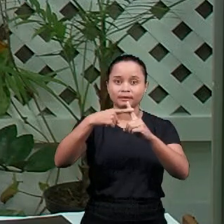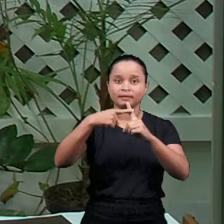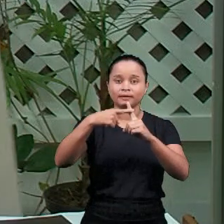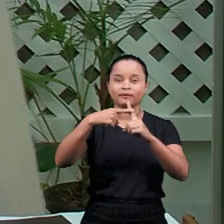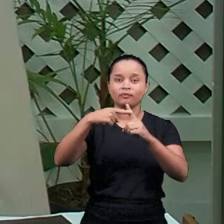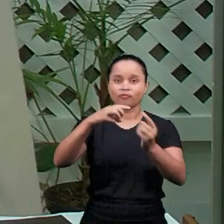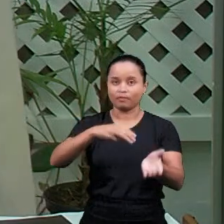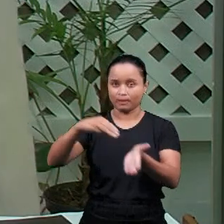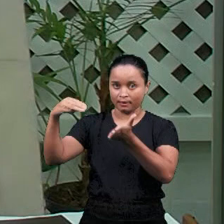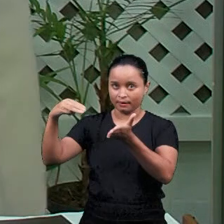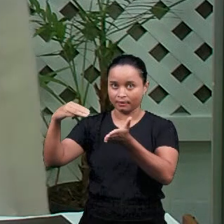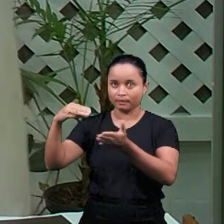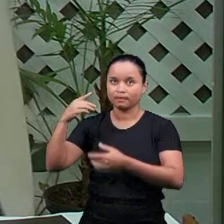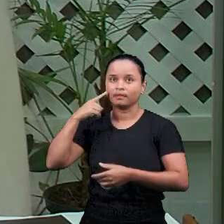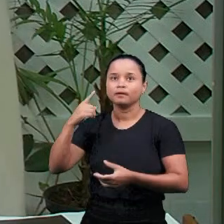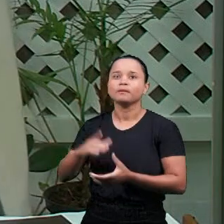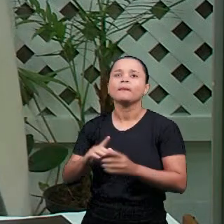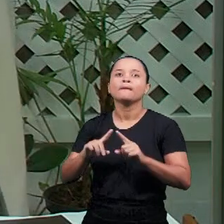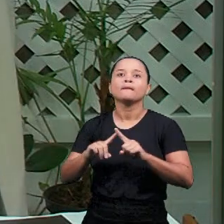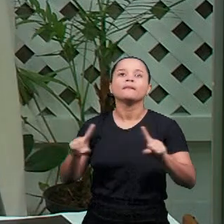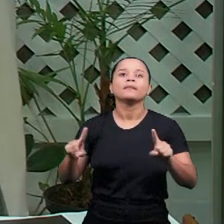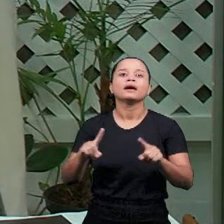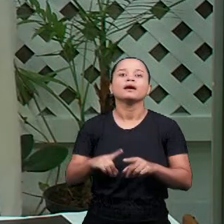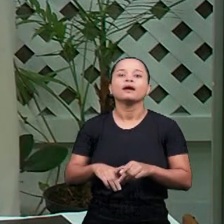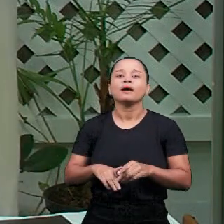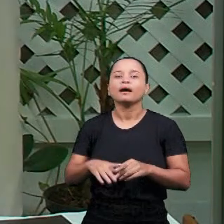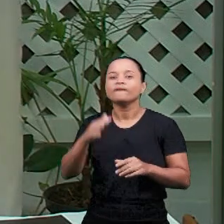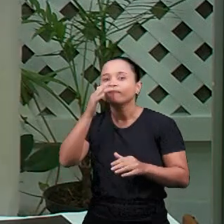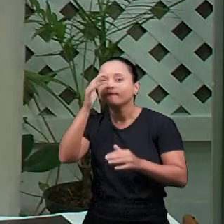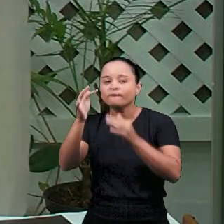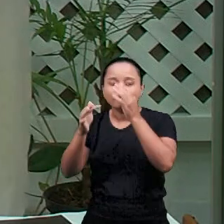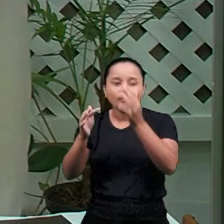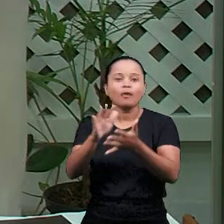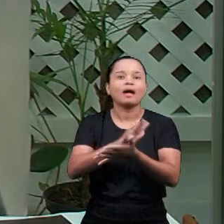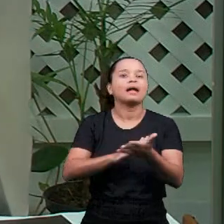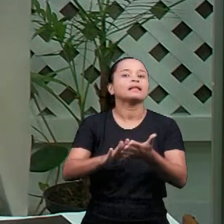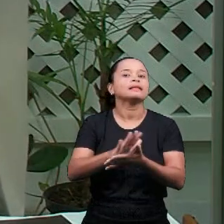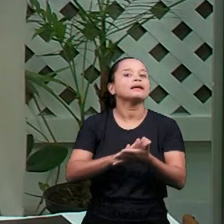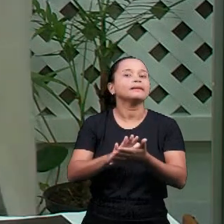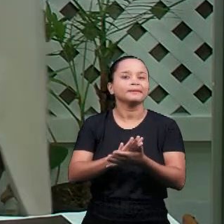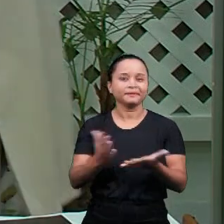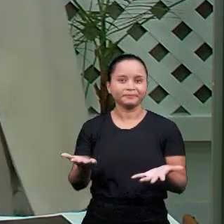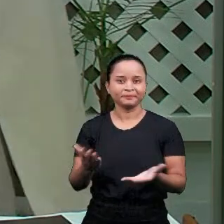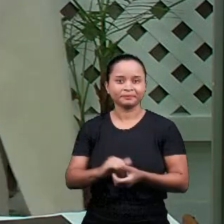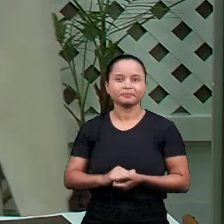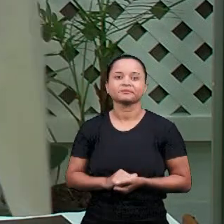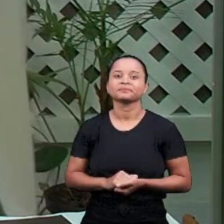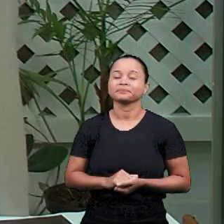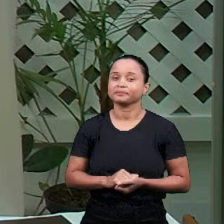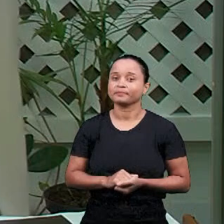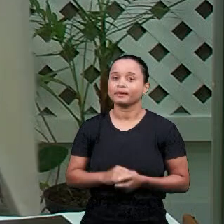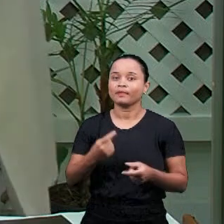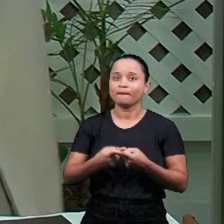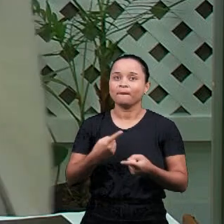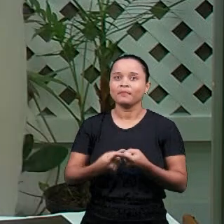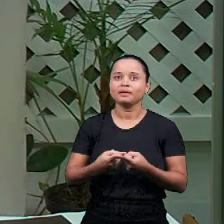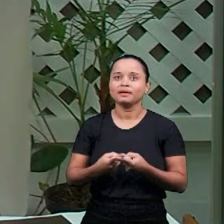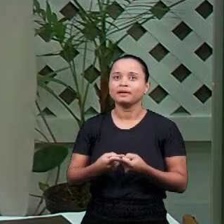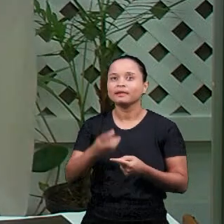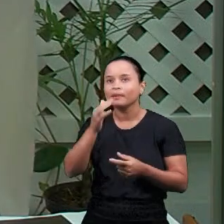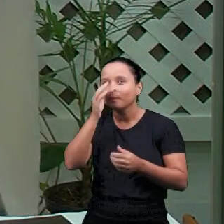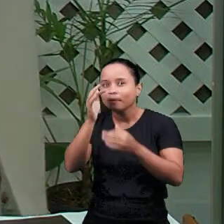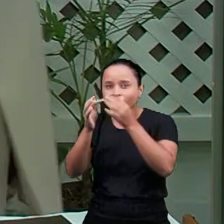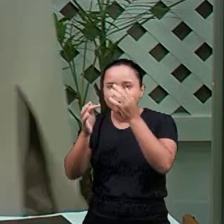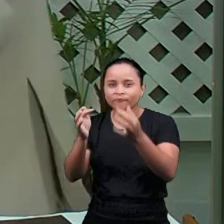logotype ici de l'église chrétienne Maranatha. Personne n'a pointé les fleurs qui sont là. C'est très petit, mais elles sont là dans